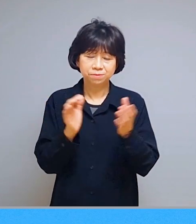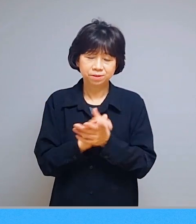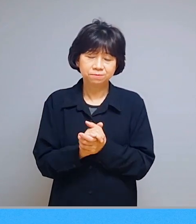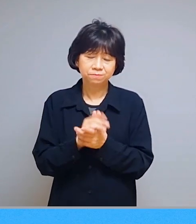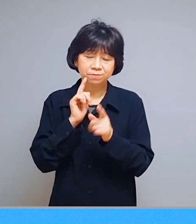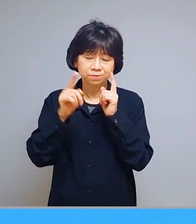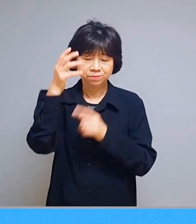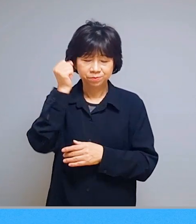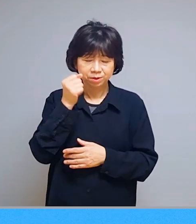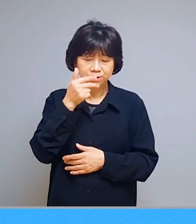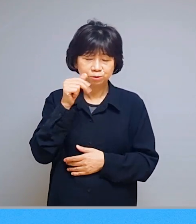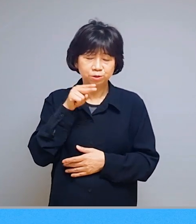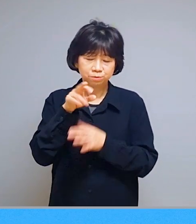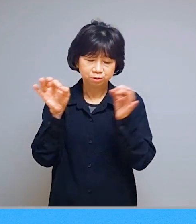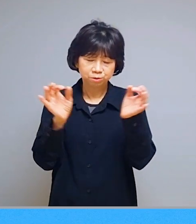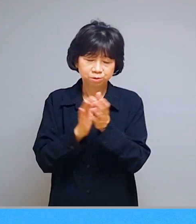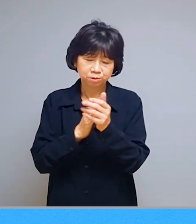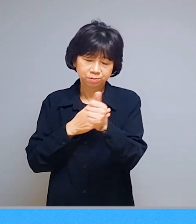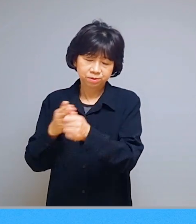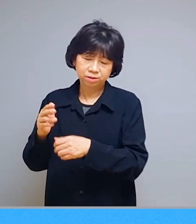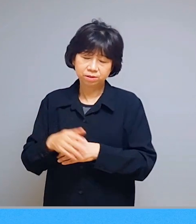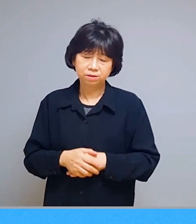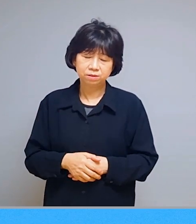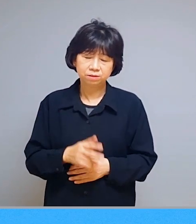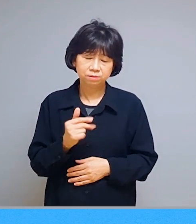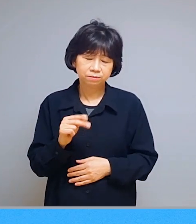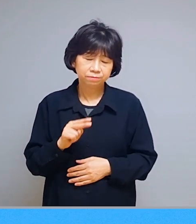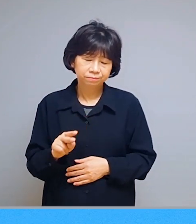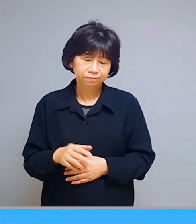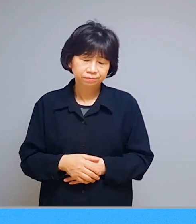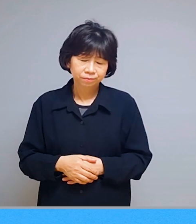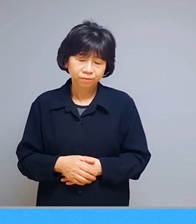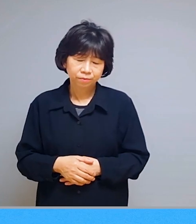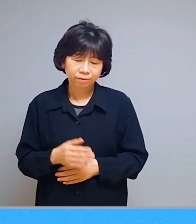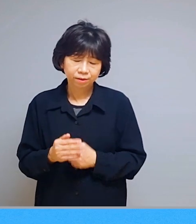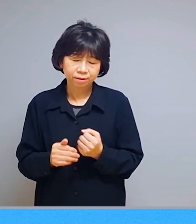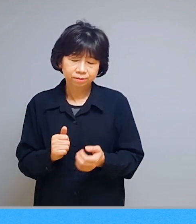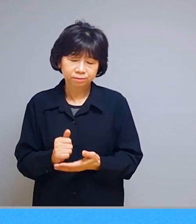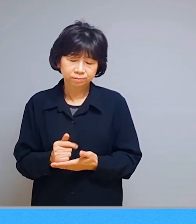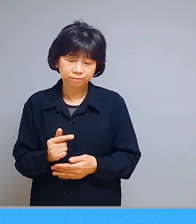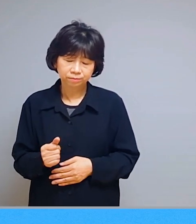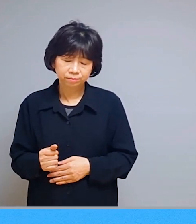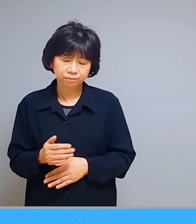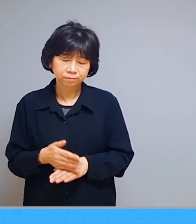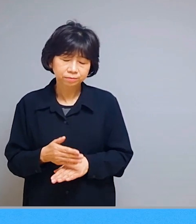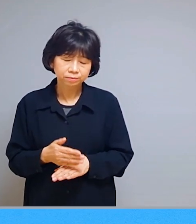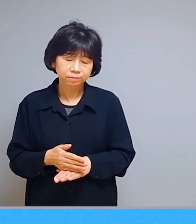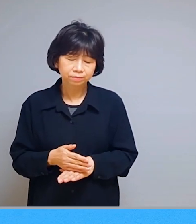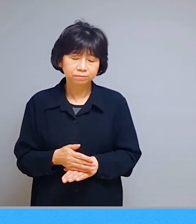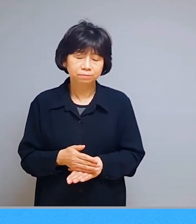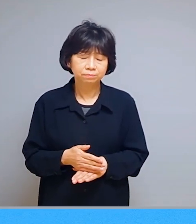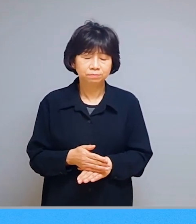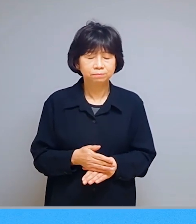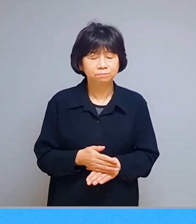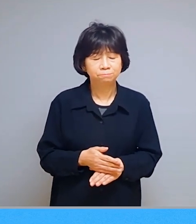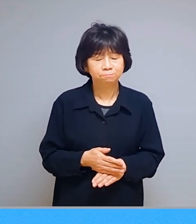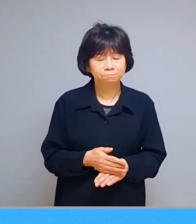말씀 생각하면서 주여 한번 부르시고 기도합니다. 주여, 하나님 아버지, 감사하지